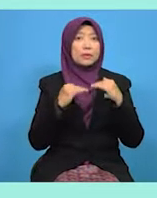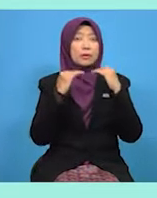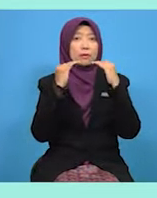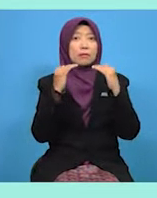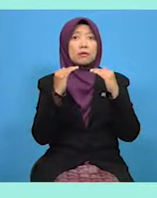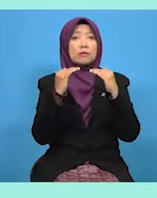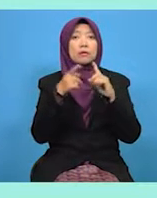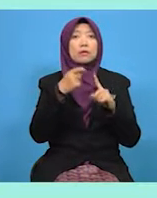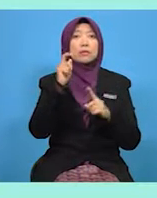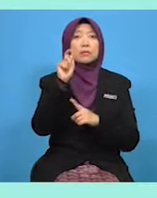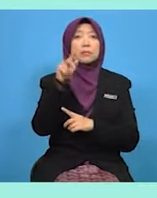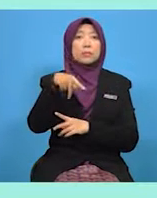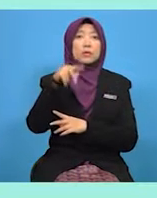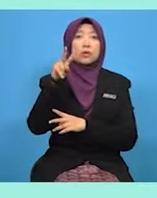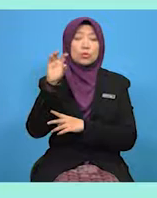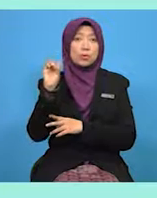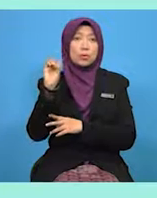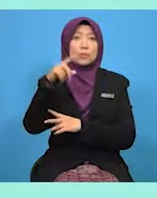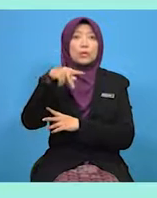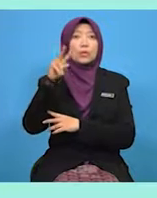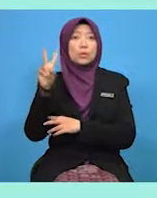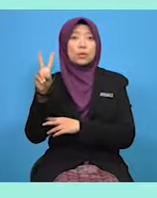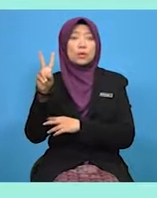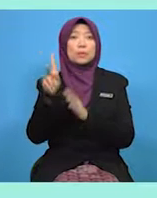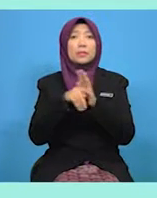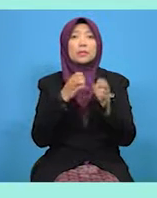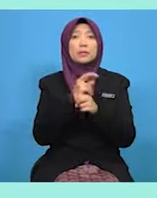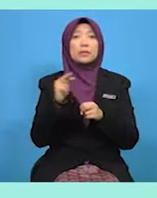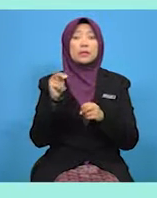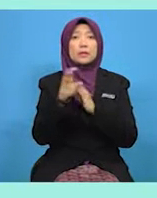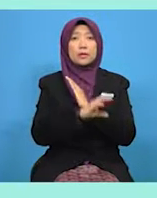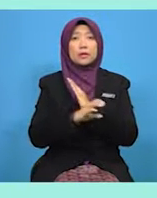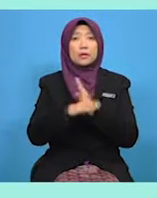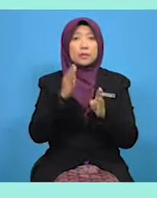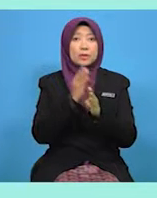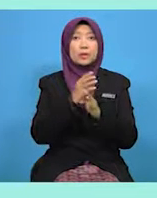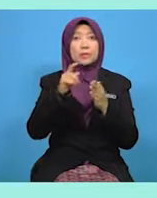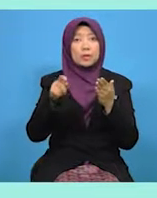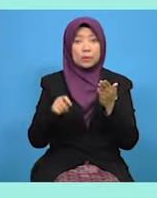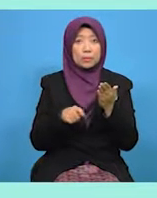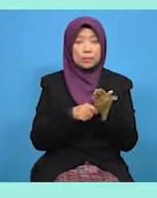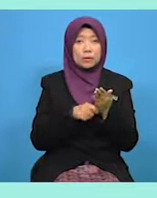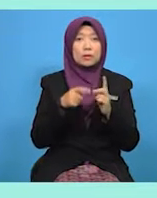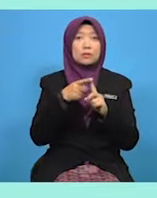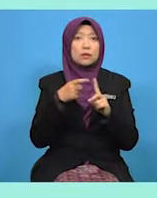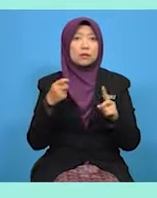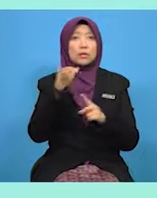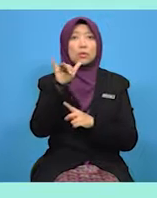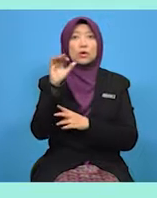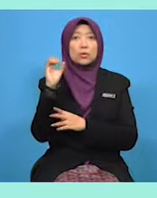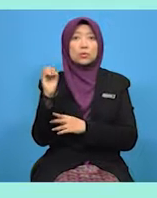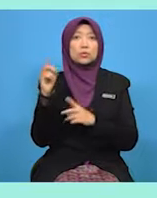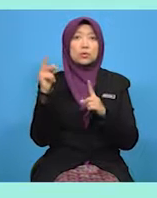P kosong ke P 2. Pendapatan negara benar bertambah dari Y kosong